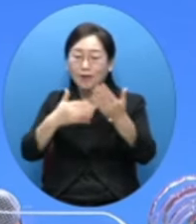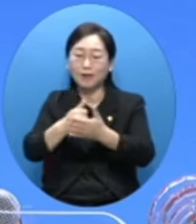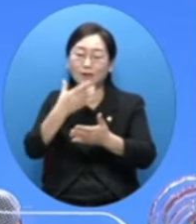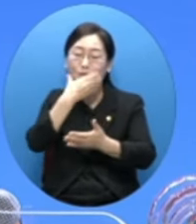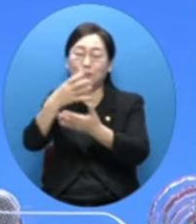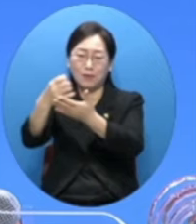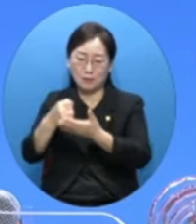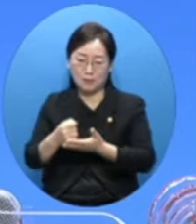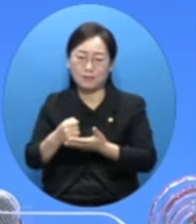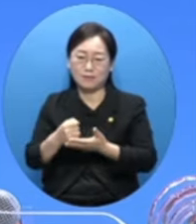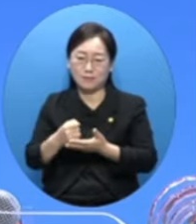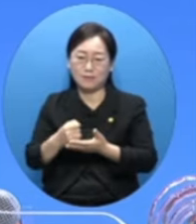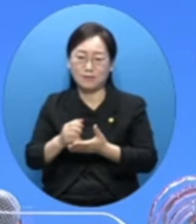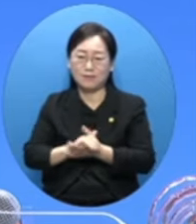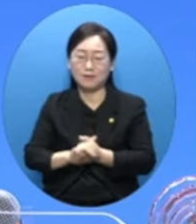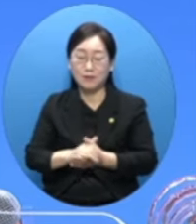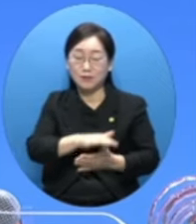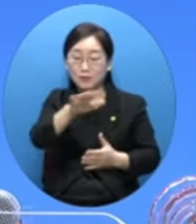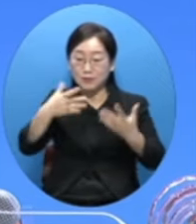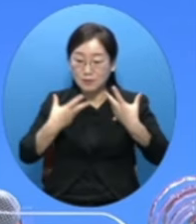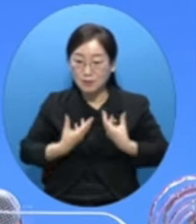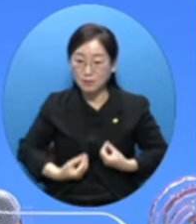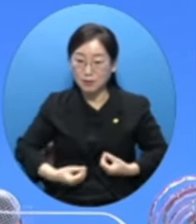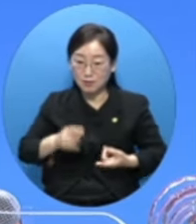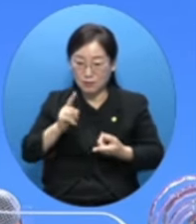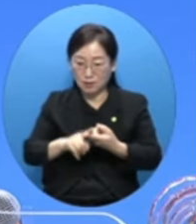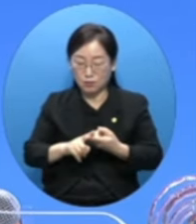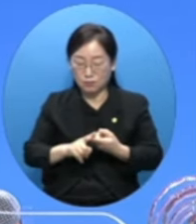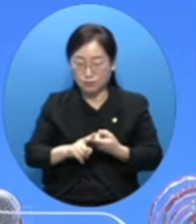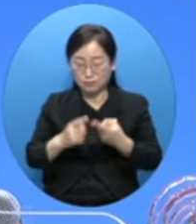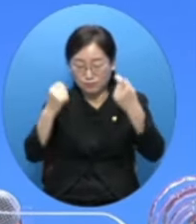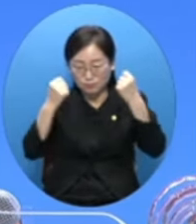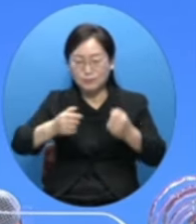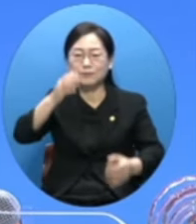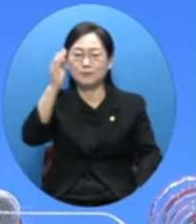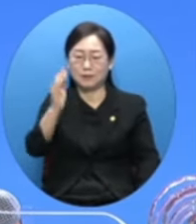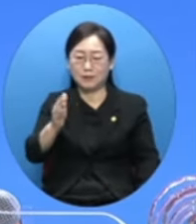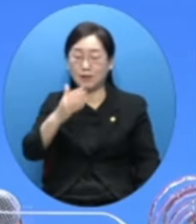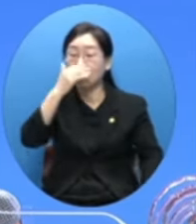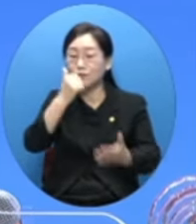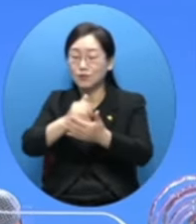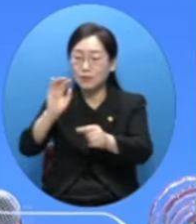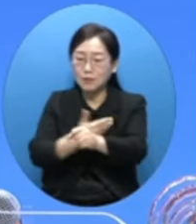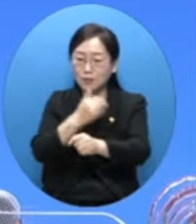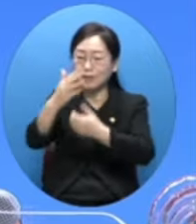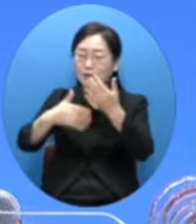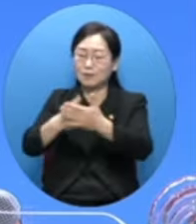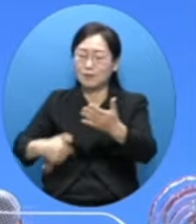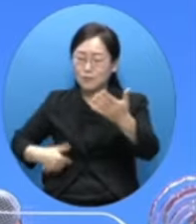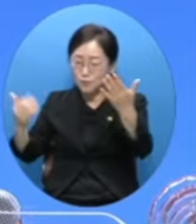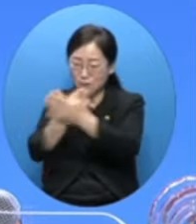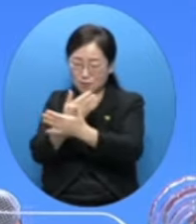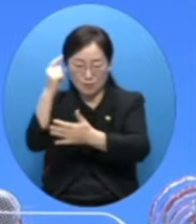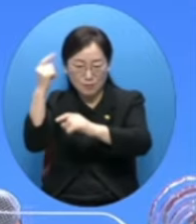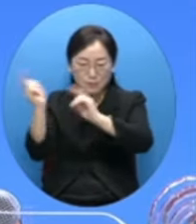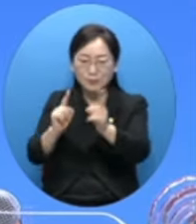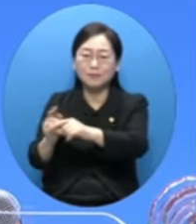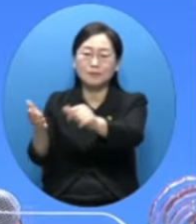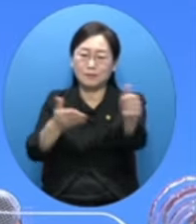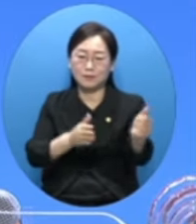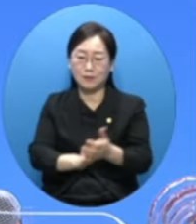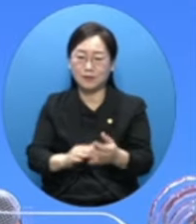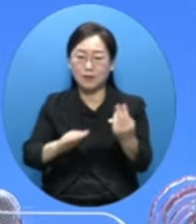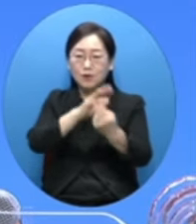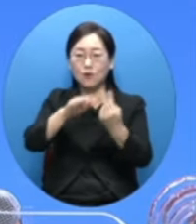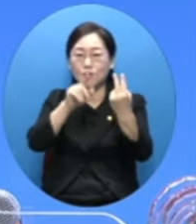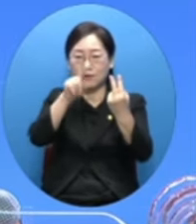것입니다. 우리는 절망의 자리에 그대로 머물러 있어서는 안 됩니다. 우리의 죄와 허물을 주 앞에 회개하고 일어나야 되는 것입니다. 요한에서